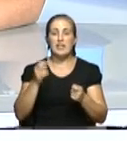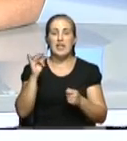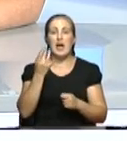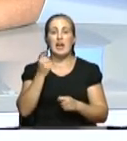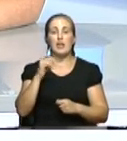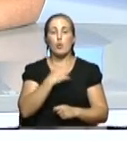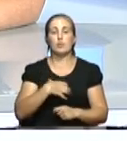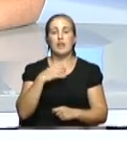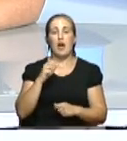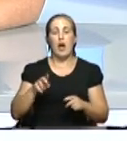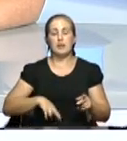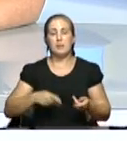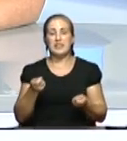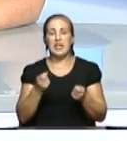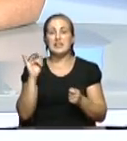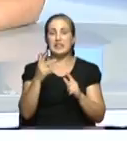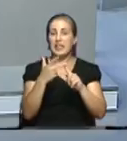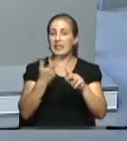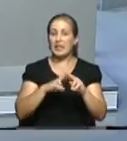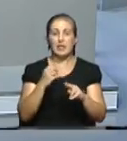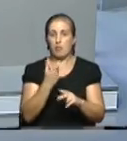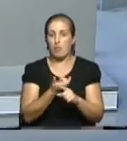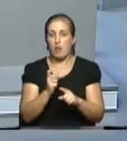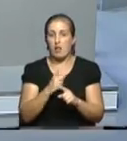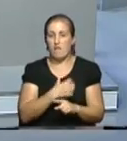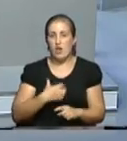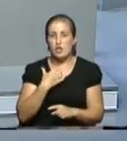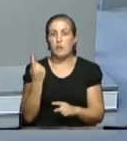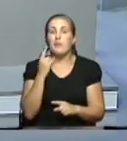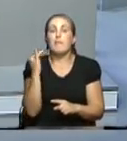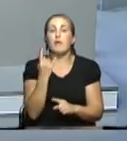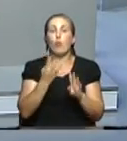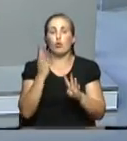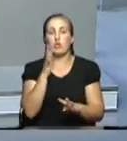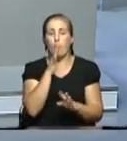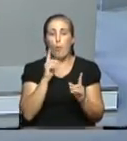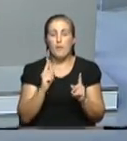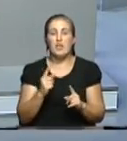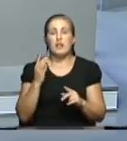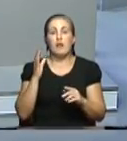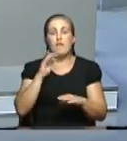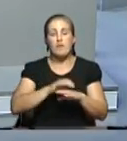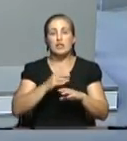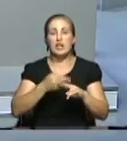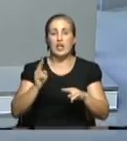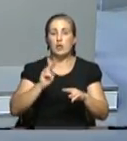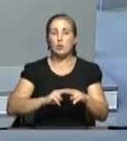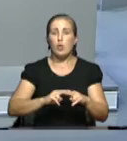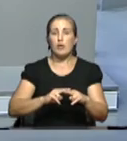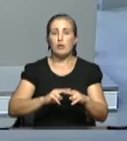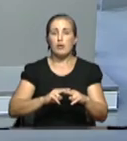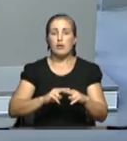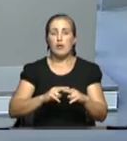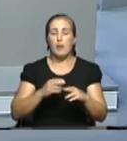райгосадминистрации и третье это немаловажная и в первую очередь момент факт который подверг это